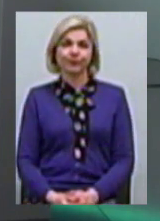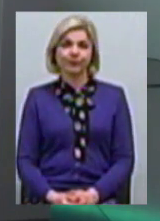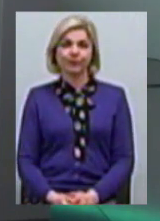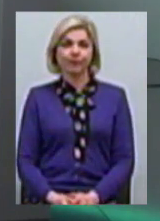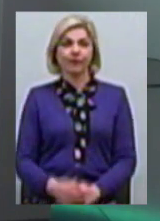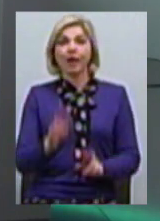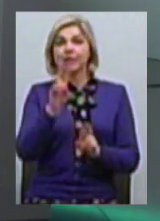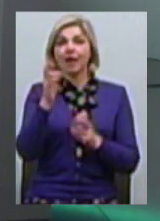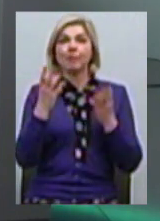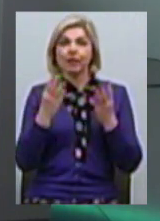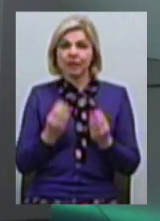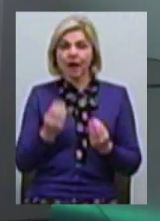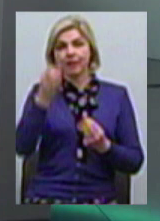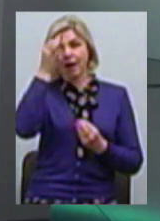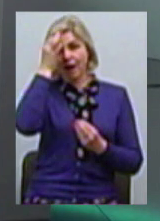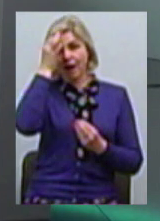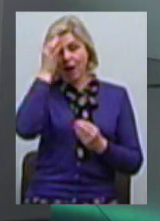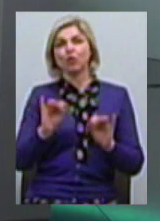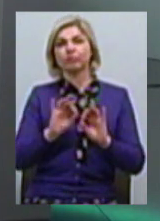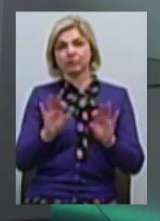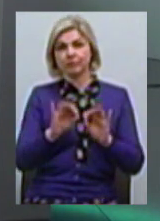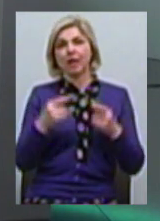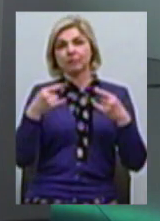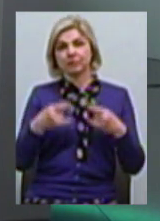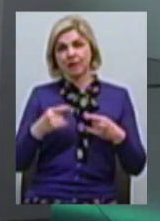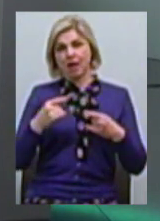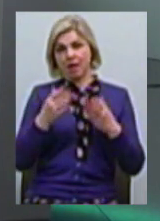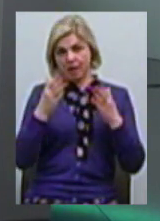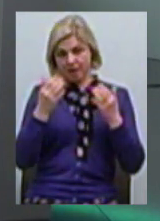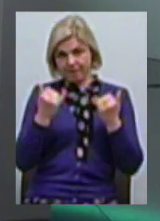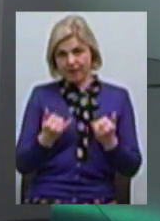Це тема дня. Я нагадую, що ми працюємо в прямому ефірі. Наш контактний телефон